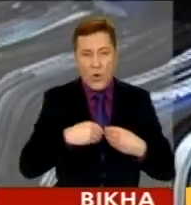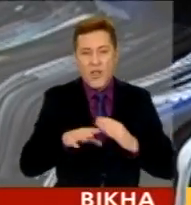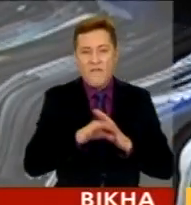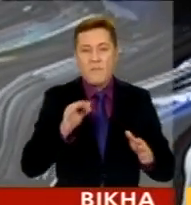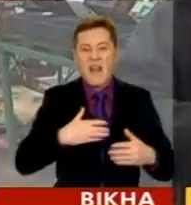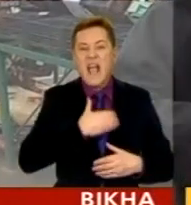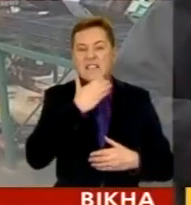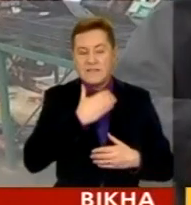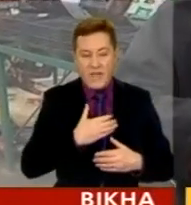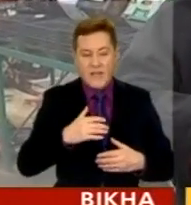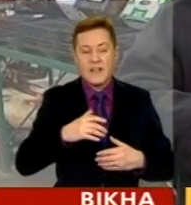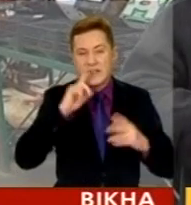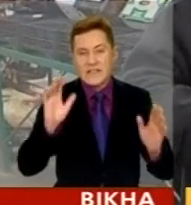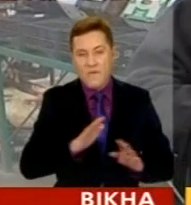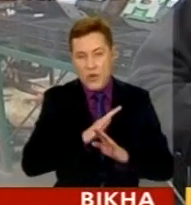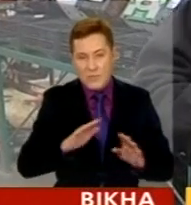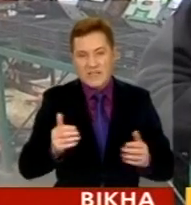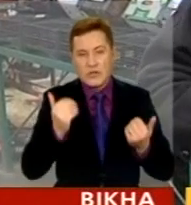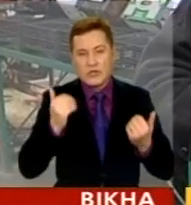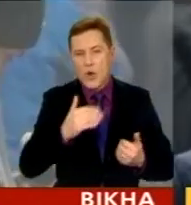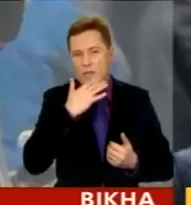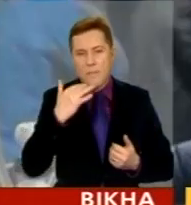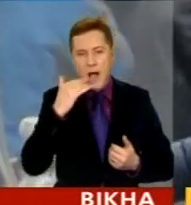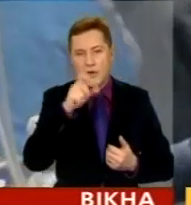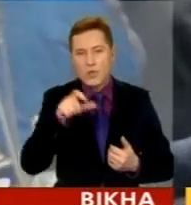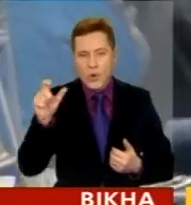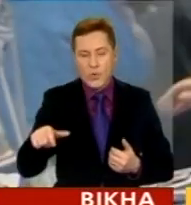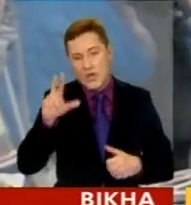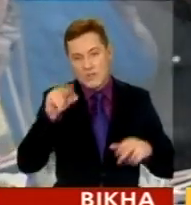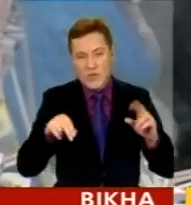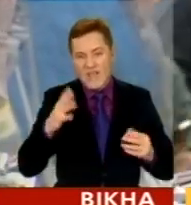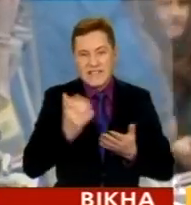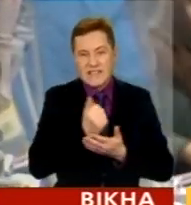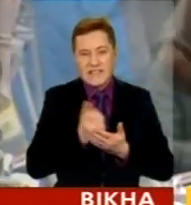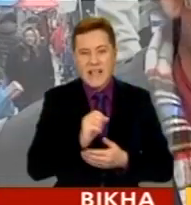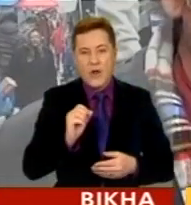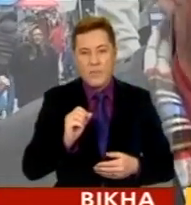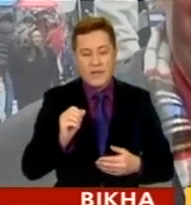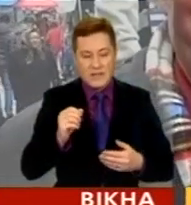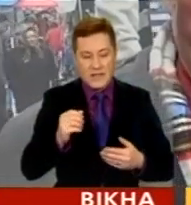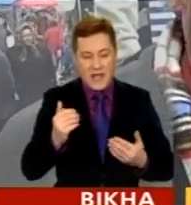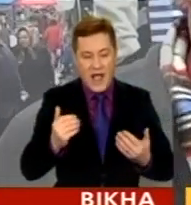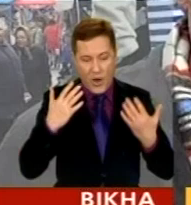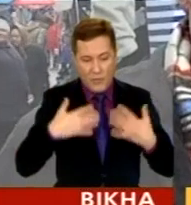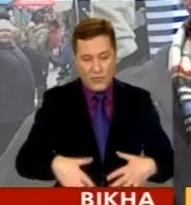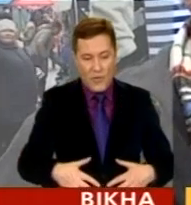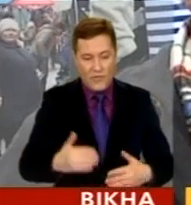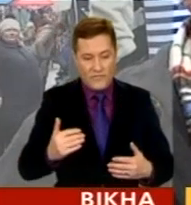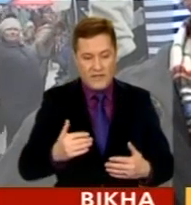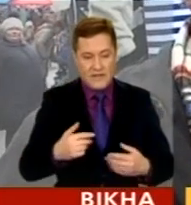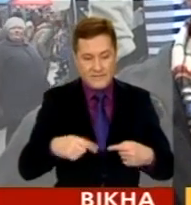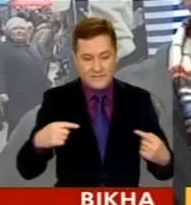светра, знову заводить пісню. Сьогодні багато люду, тож сподівається заробити й на обновки. За 100 гривень, чуть